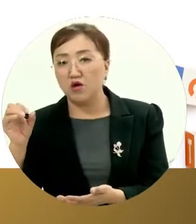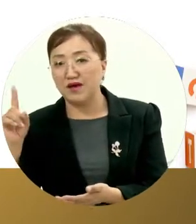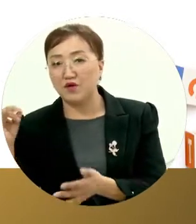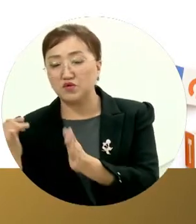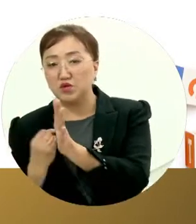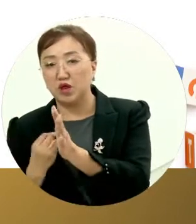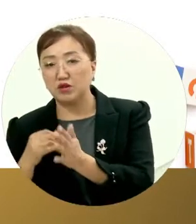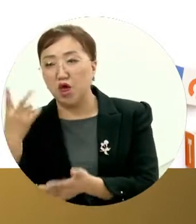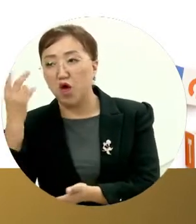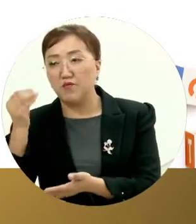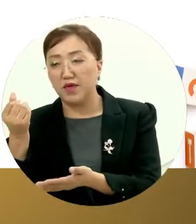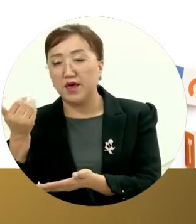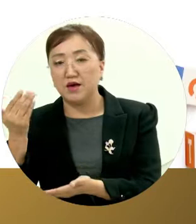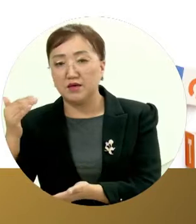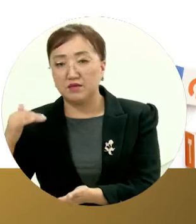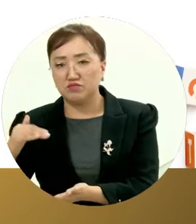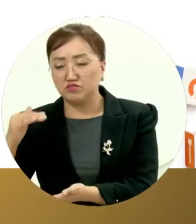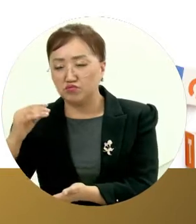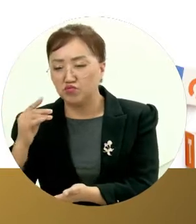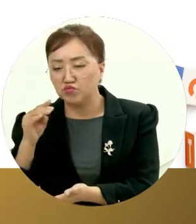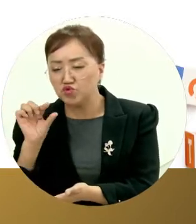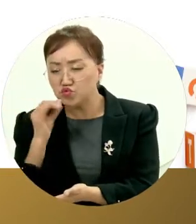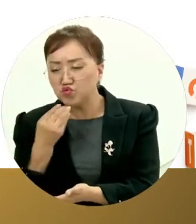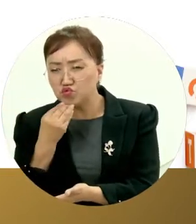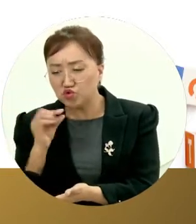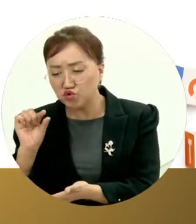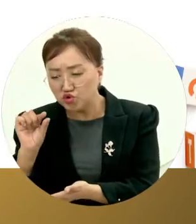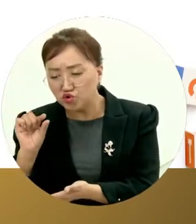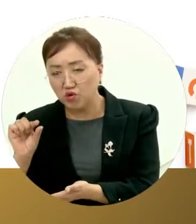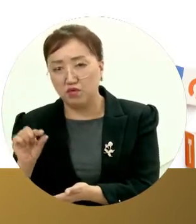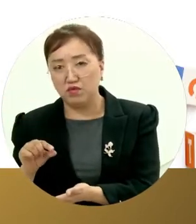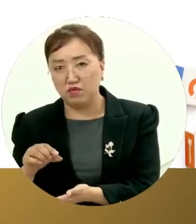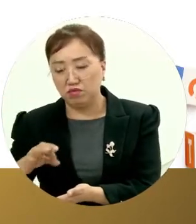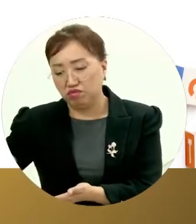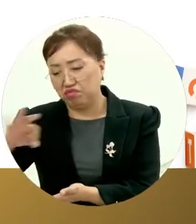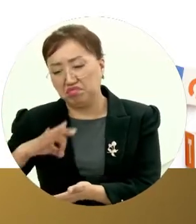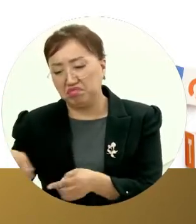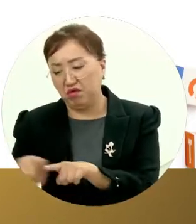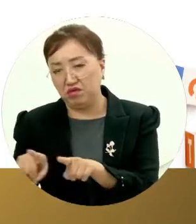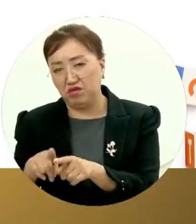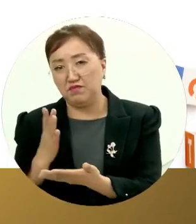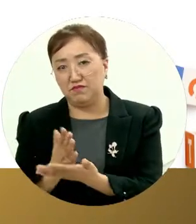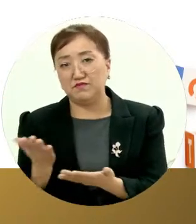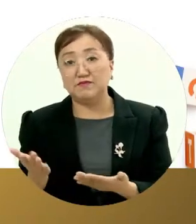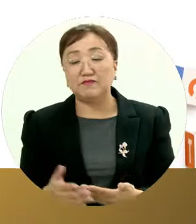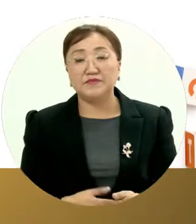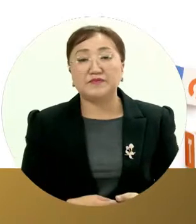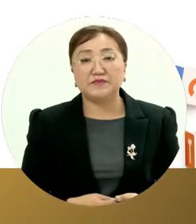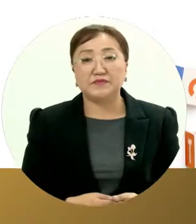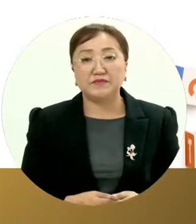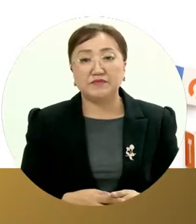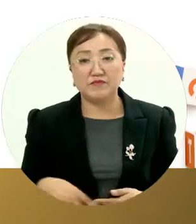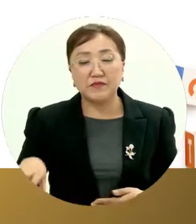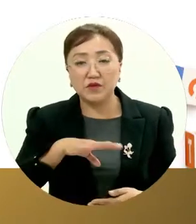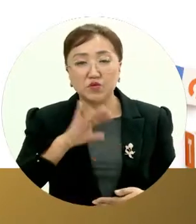2016 онд бол 20,000 төгрөгөөр 4-5 бүтээгдэхүүн аваад энэ хэрэглээний сагс бол бүр хоосон шахуу байж. Тэгэхээр энэ